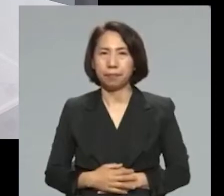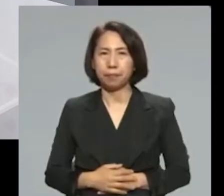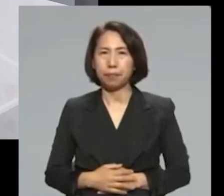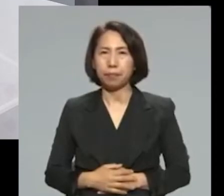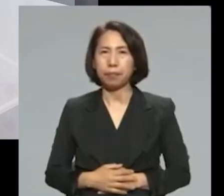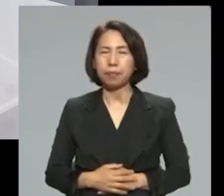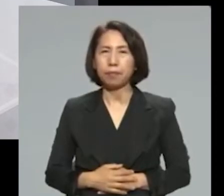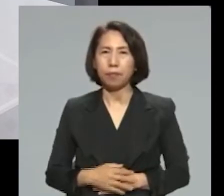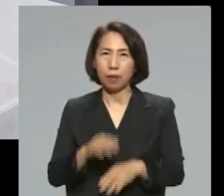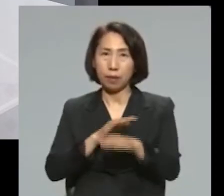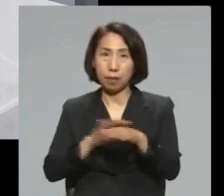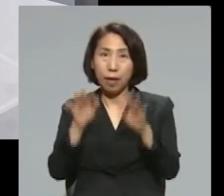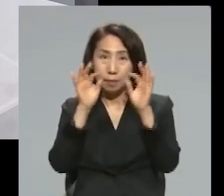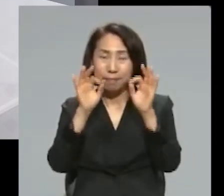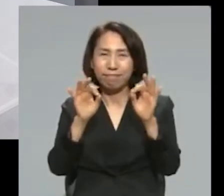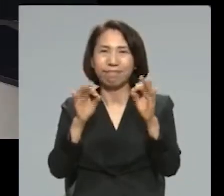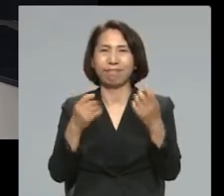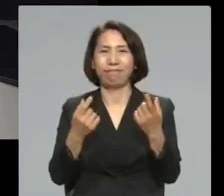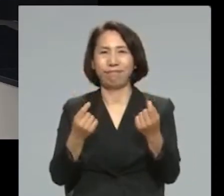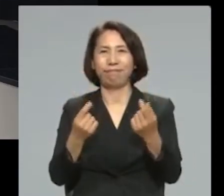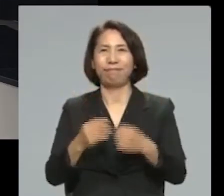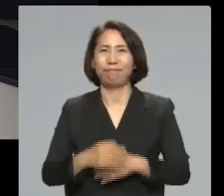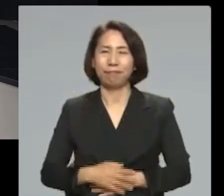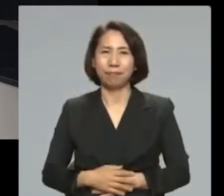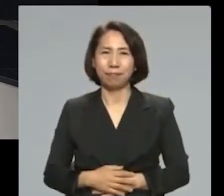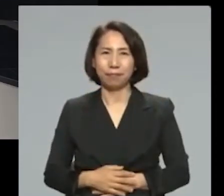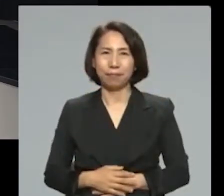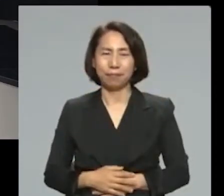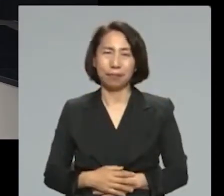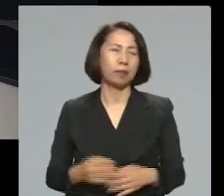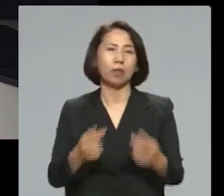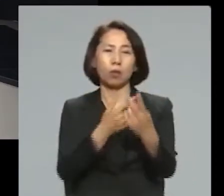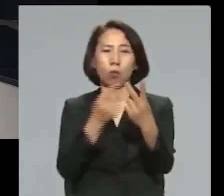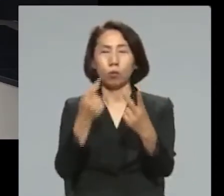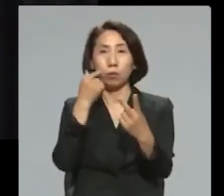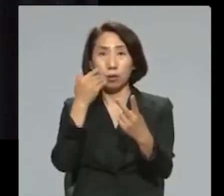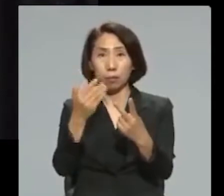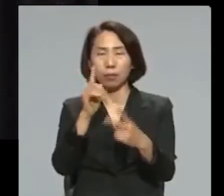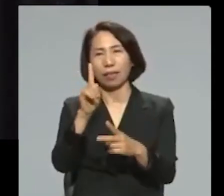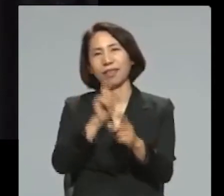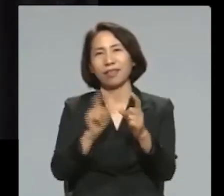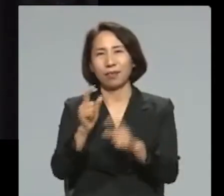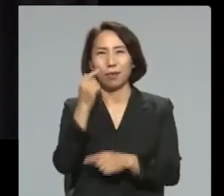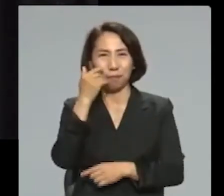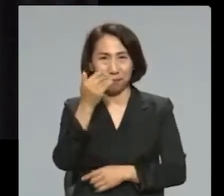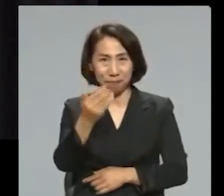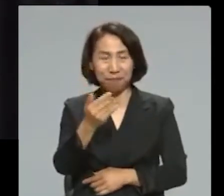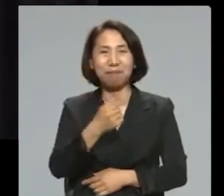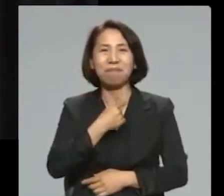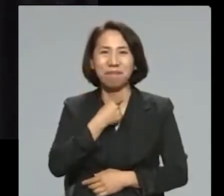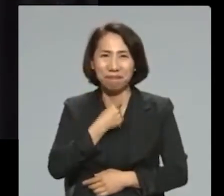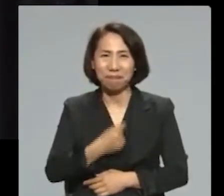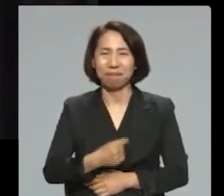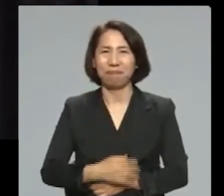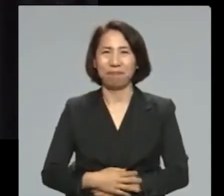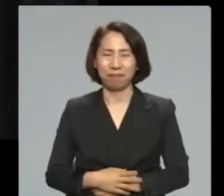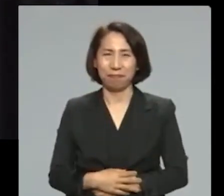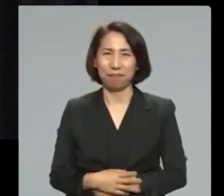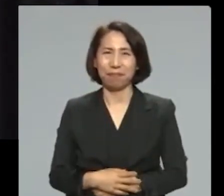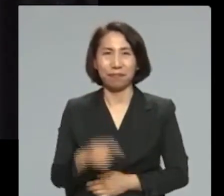네, 잘 들었습니다. 공통 질문을 하나 더 드리도록 하겠습니다. 네,